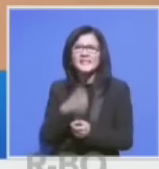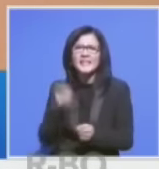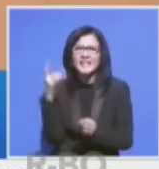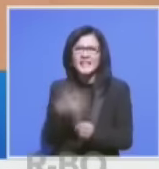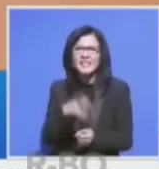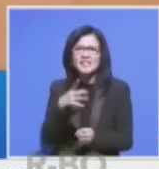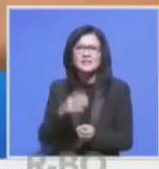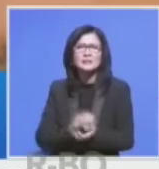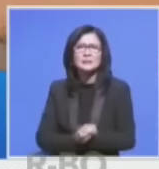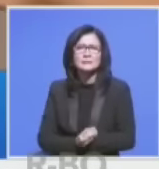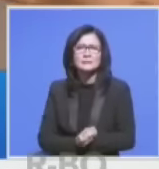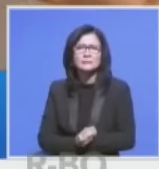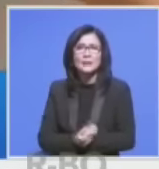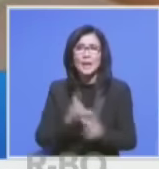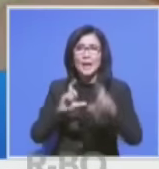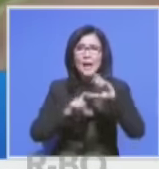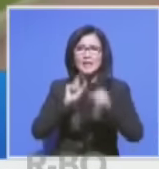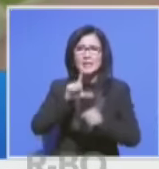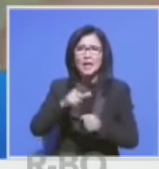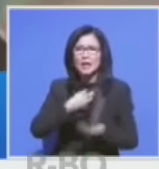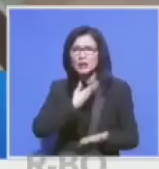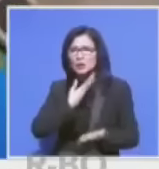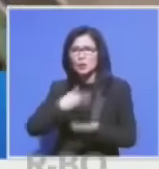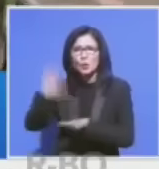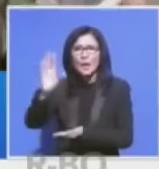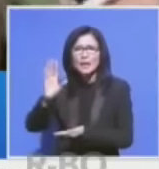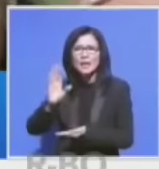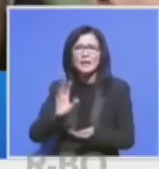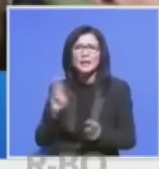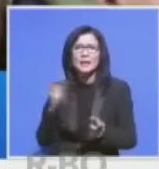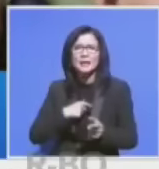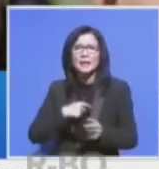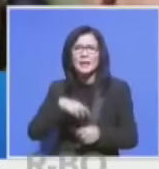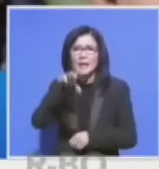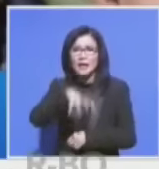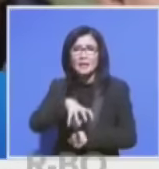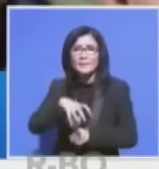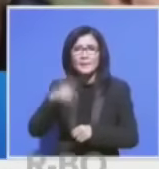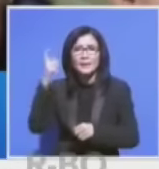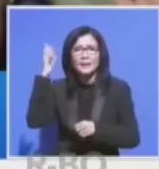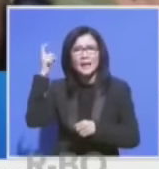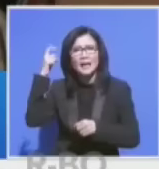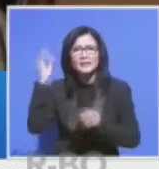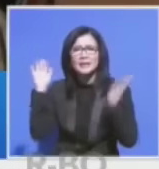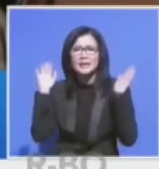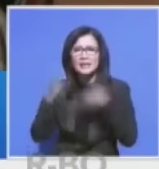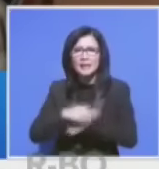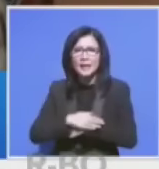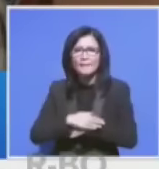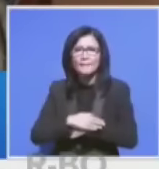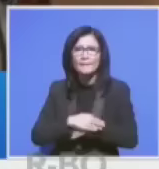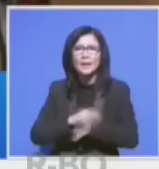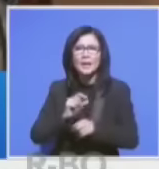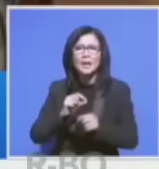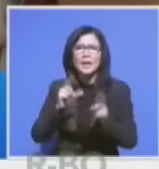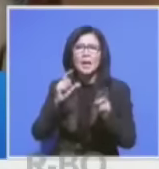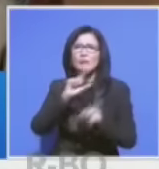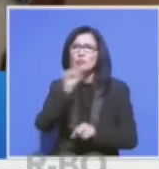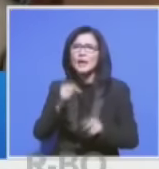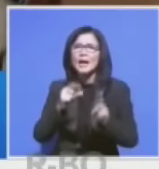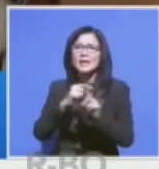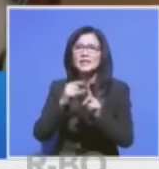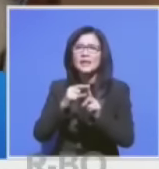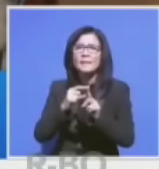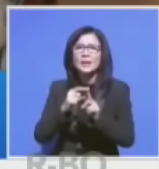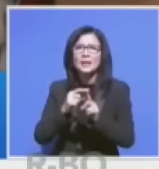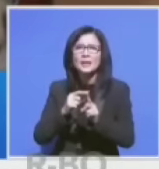pesantren. SL diketahui dikeluarkan dari pondok pesantren pada Desember tahun lalu. Betul, dia termasuk